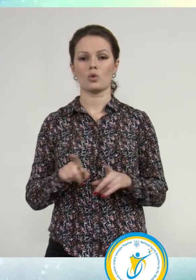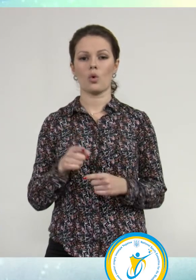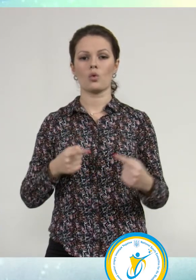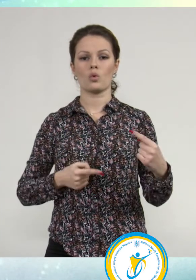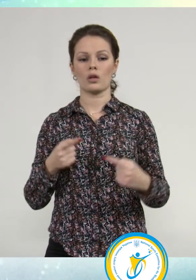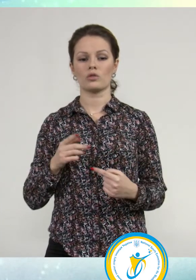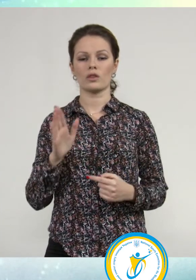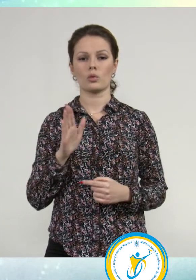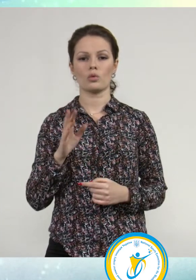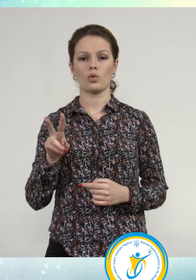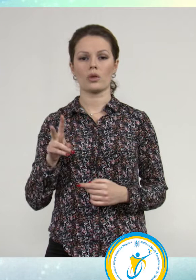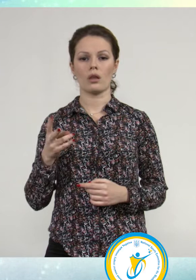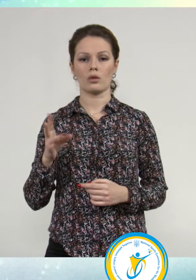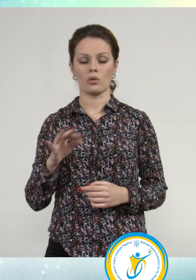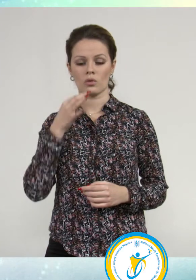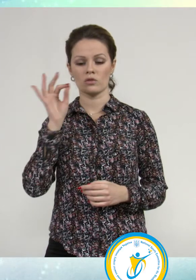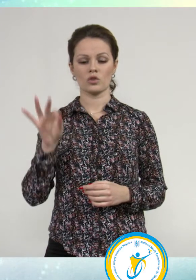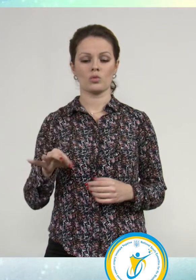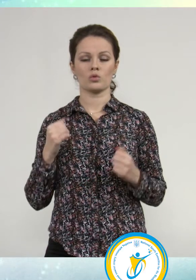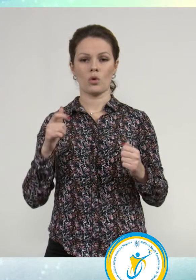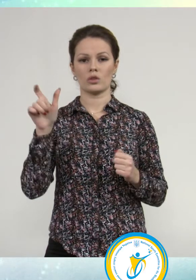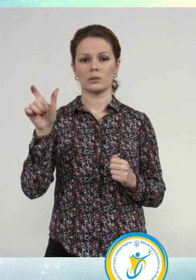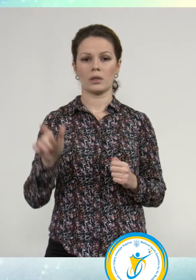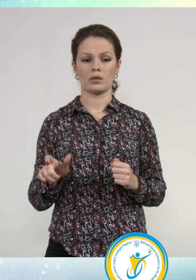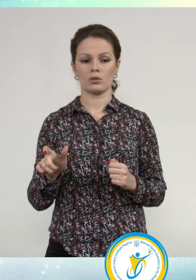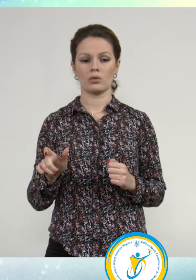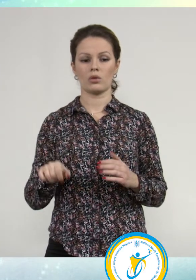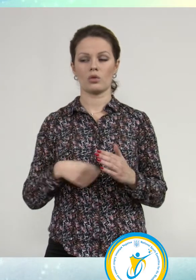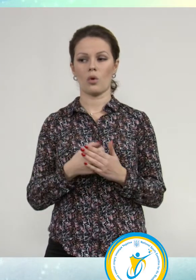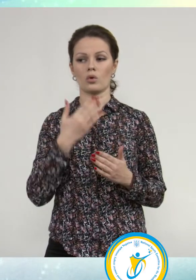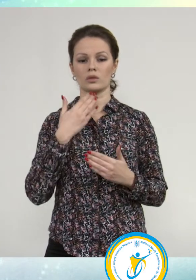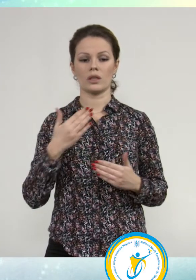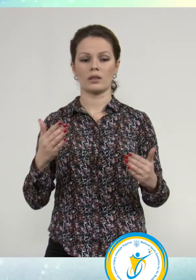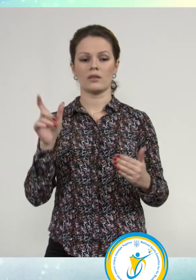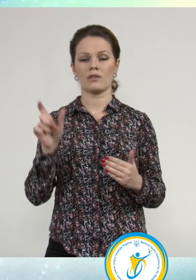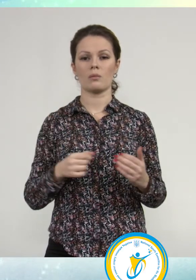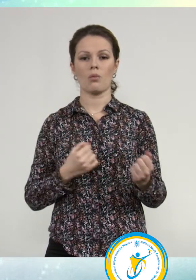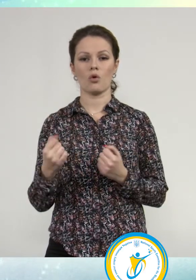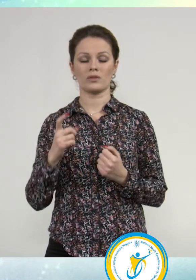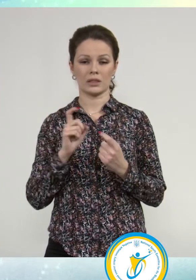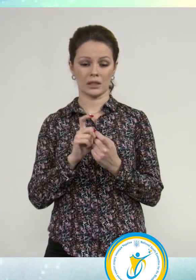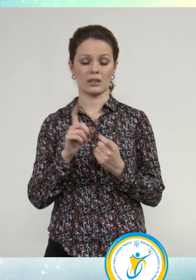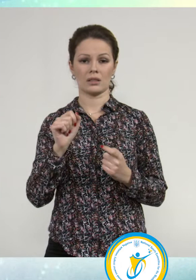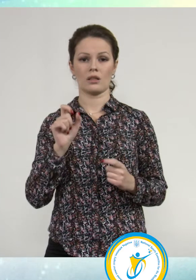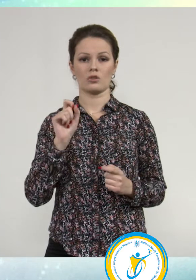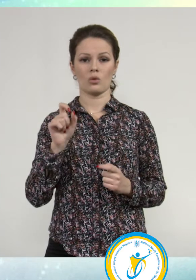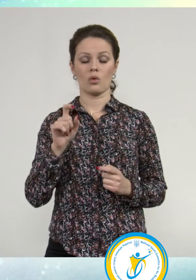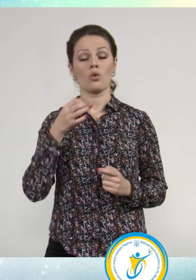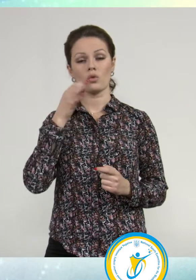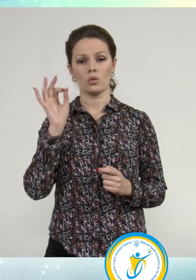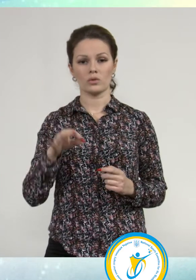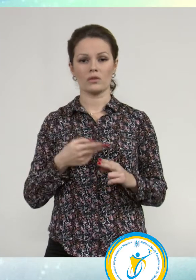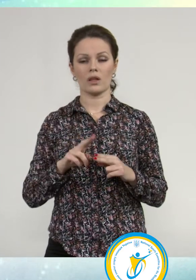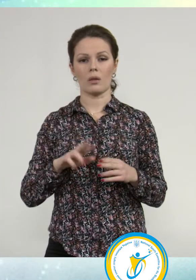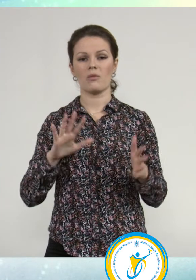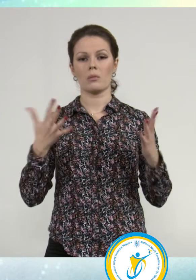досвідченому спортсмену. До останнього він боровся за золото, але все-таки досвід в даному випадку переміг. Молодість.